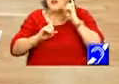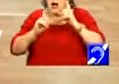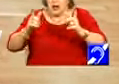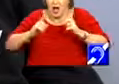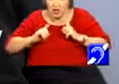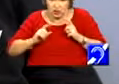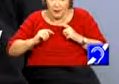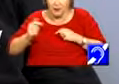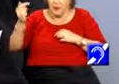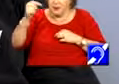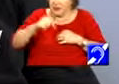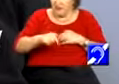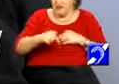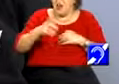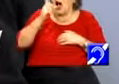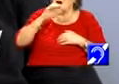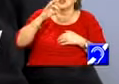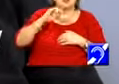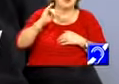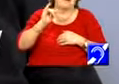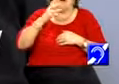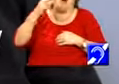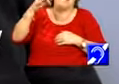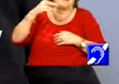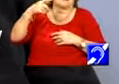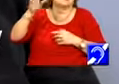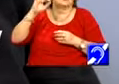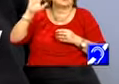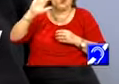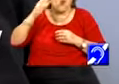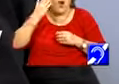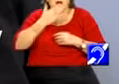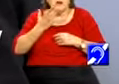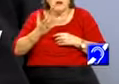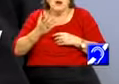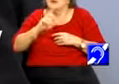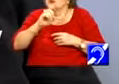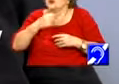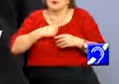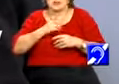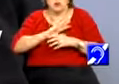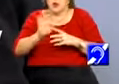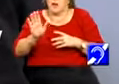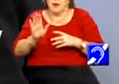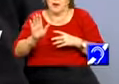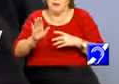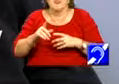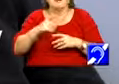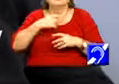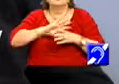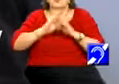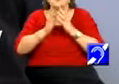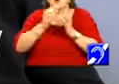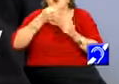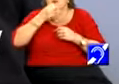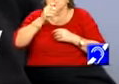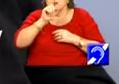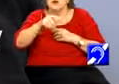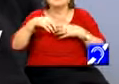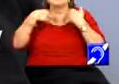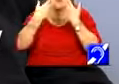vină unii din afara școlii să facă acest lucru, nu va merge. Deci noi, ce s-a promis va fi